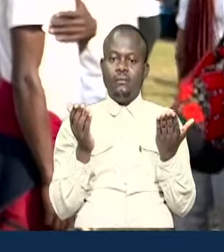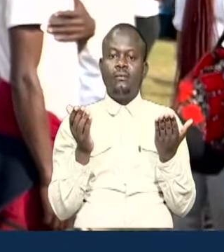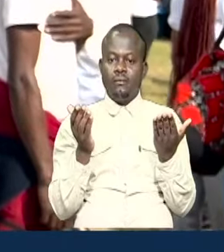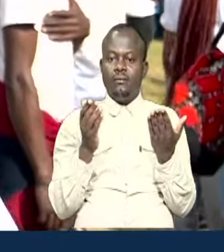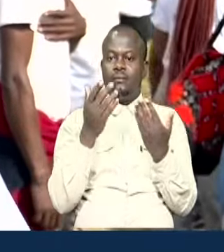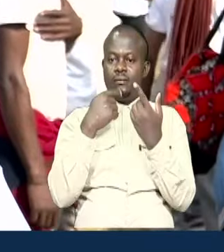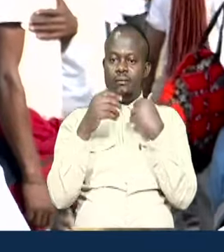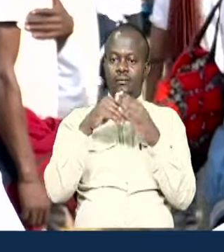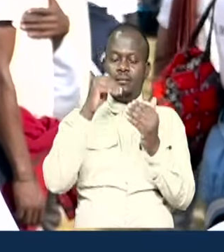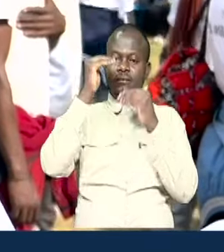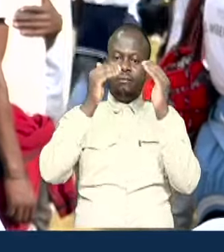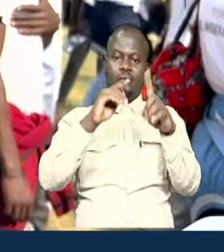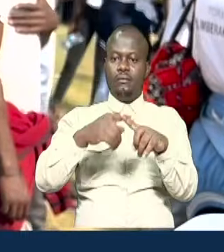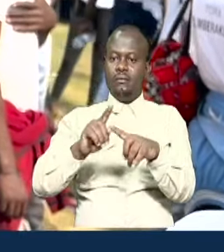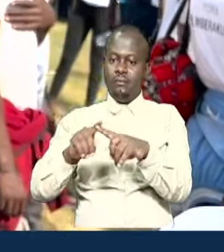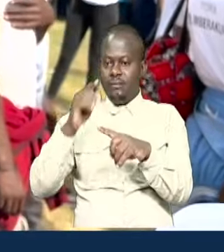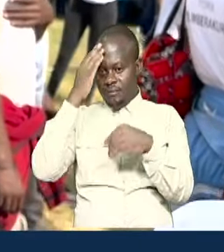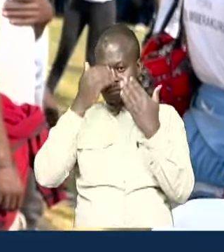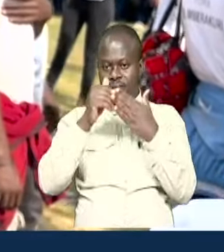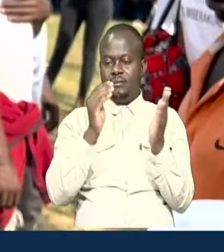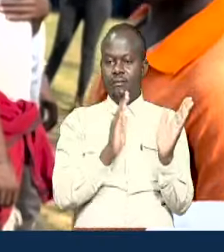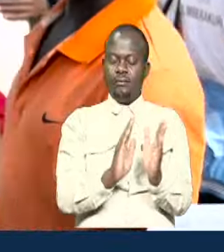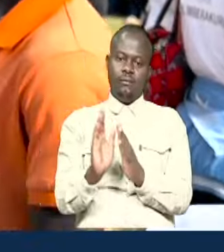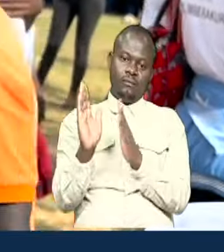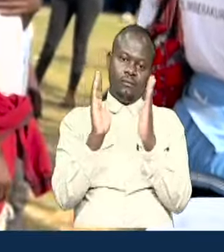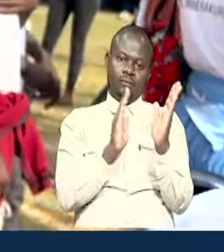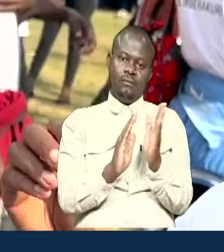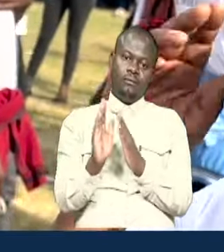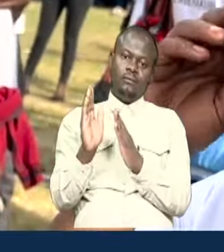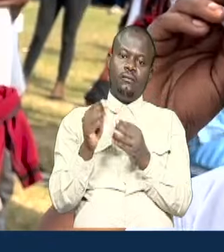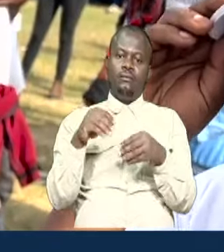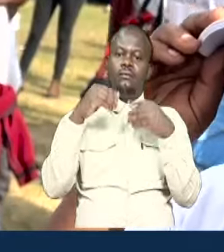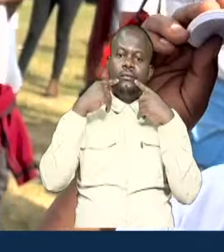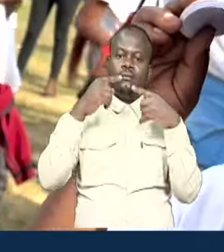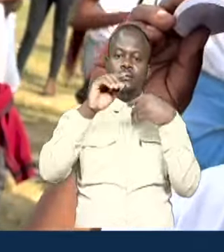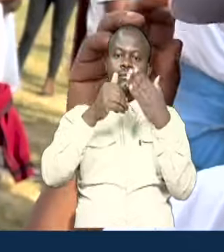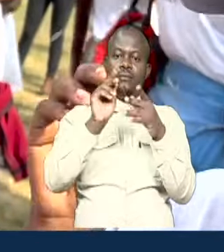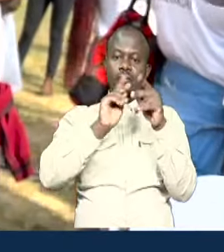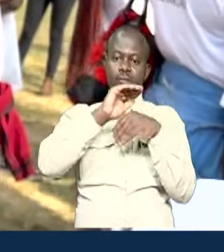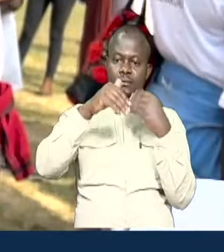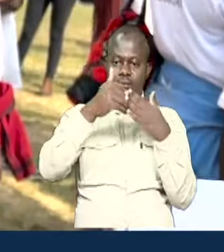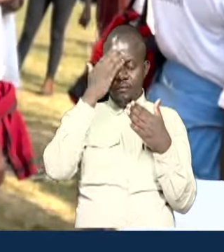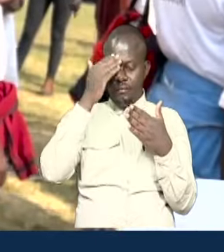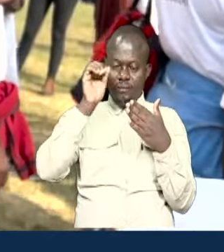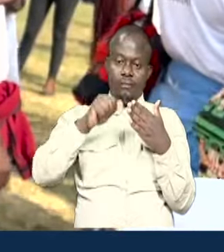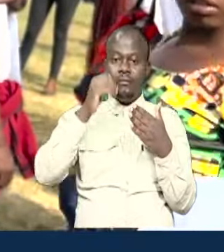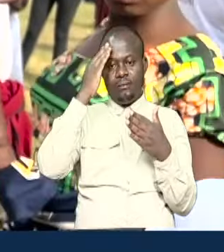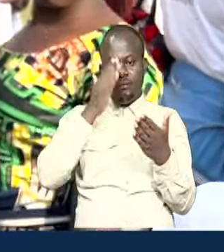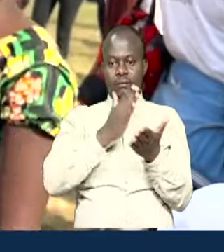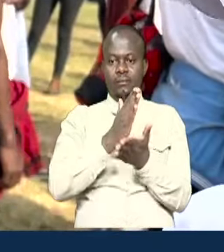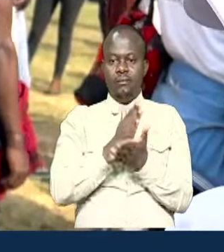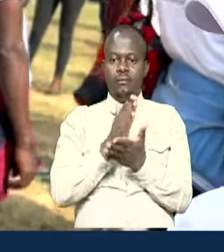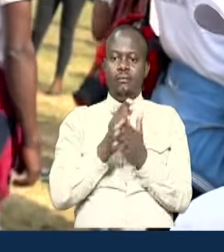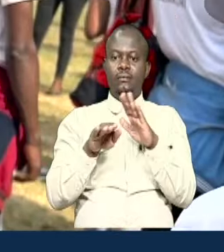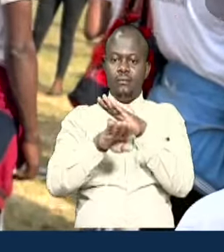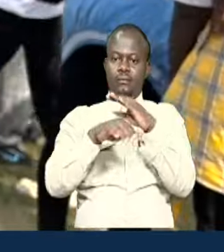kuvugana n'inzego zitandukanye kugira ngo ibishushanyo mbonera bijye bitangarizwa abaturage kugira ngo babashe kumenya mu by'ukuri ibishingiye